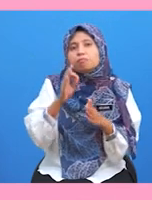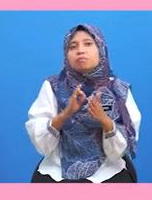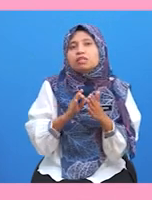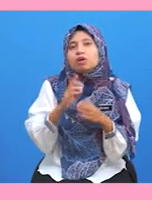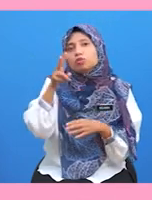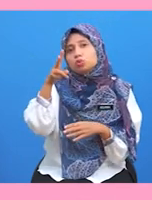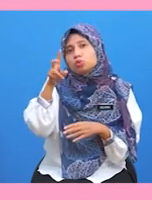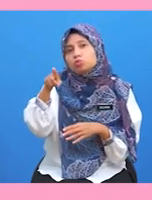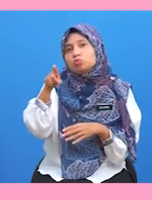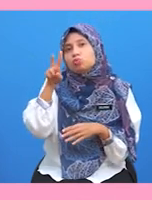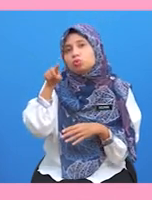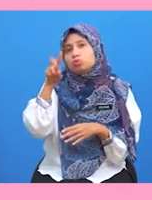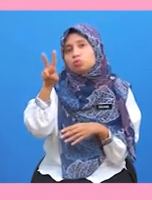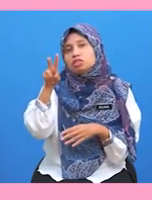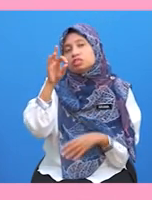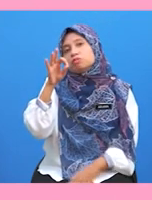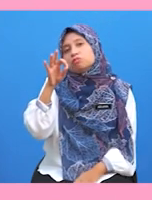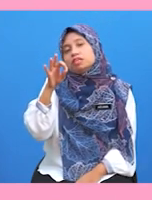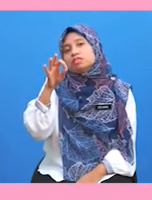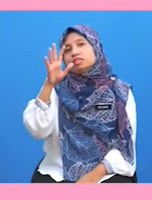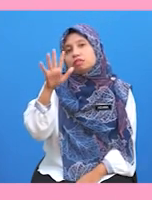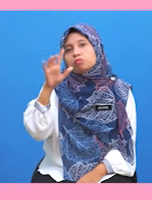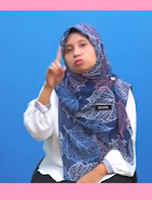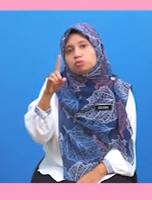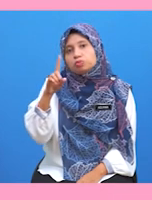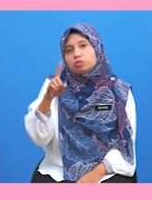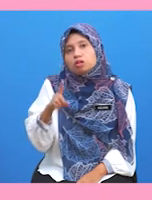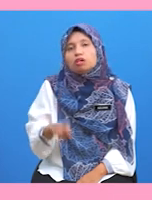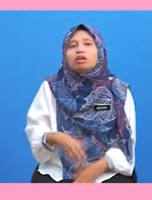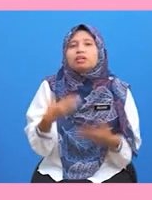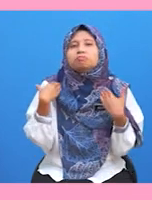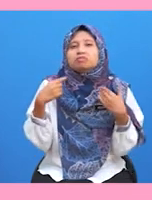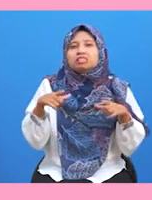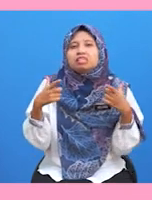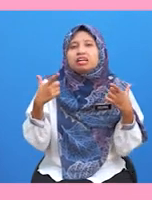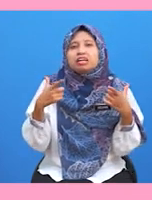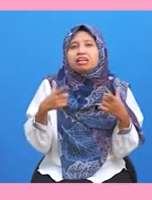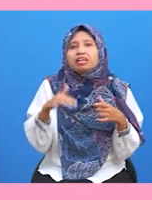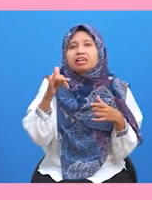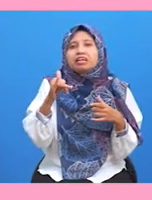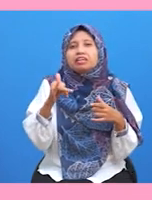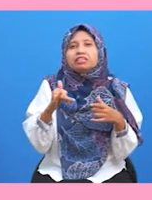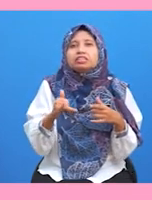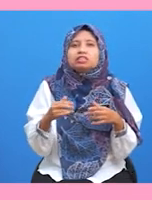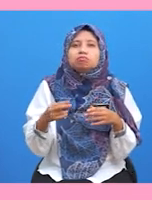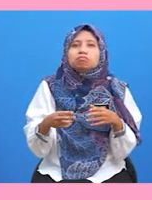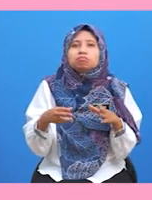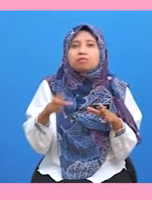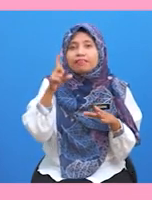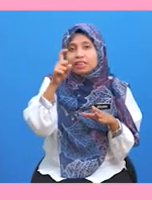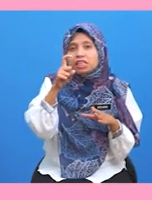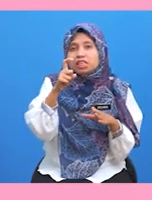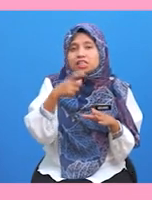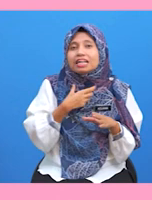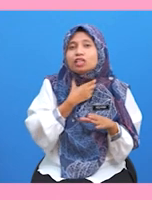5 Februari 1951. Rosli Dobi, Morshidi Sidi, Awang Ramli dan Bujang Suntong akhirnya dikenakan